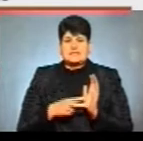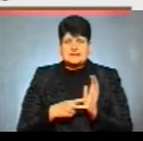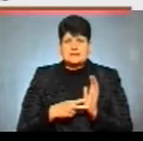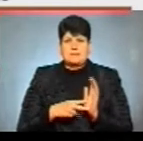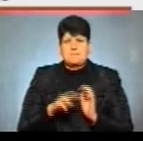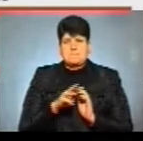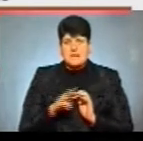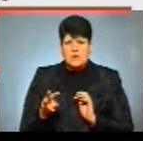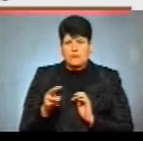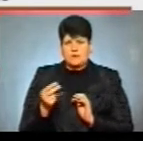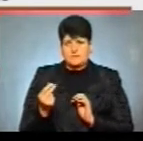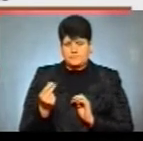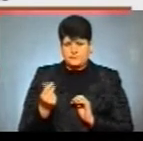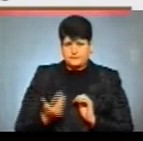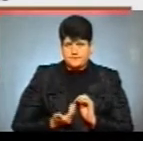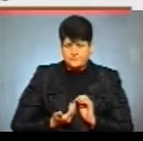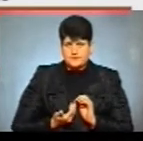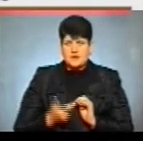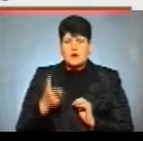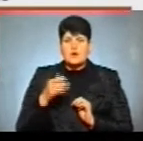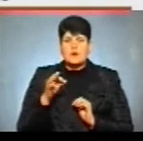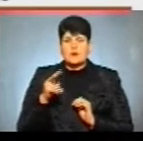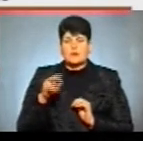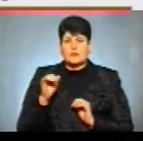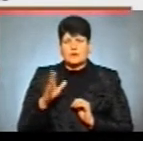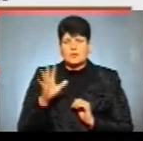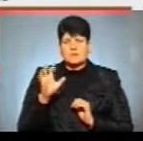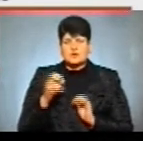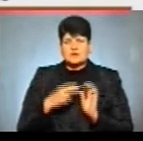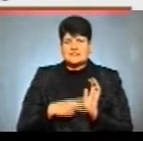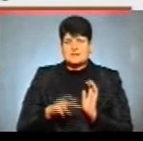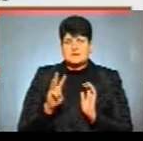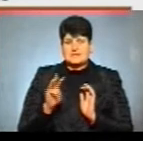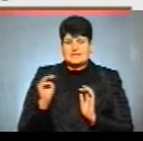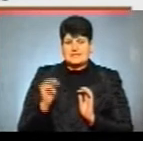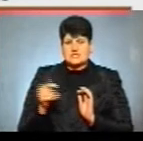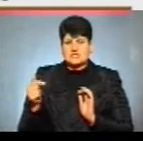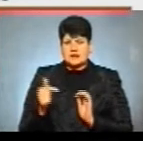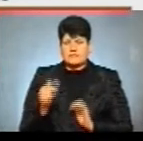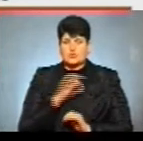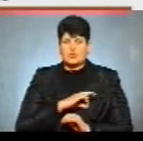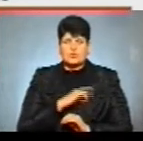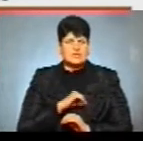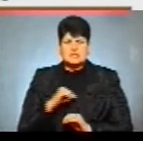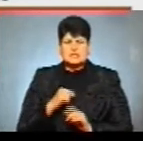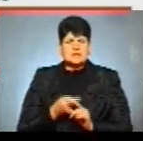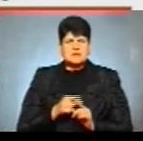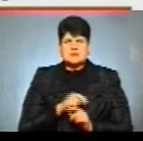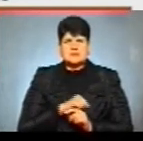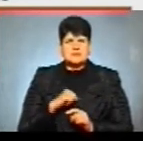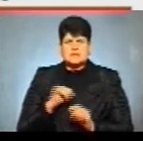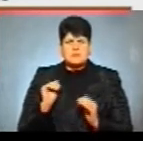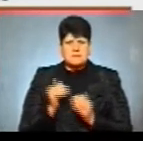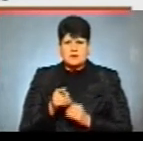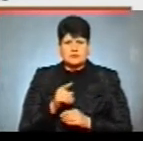грошових активів, в Головка 573 тисячі гривень доходів, це найменше в нього і